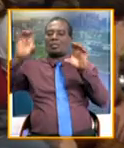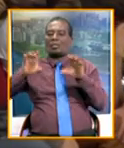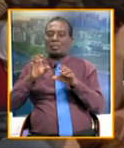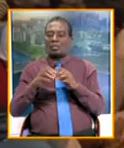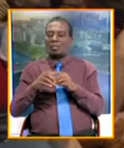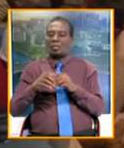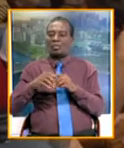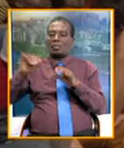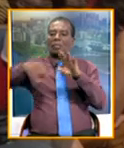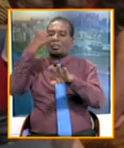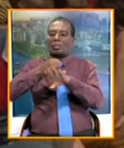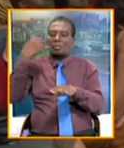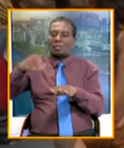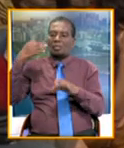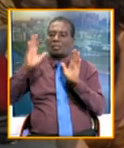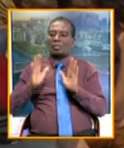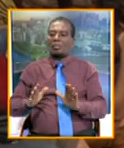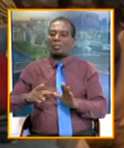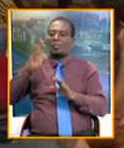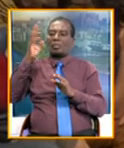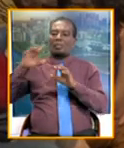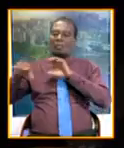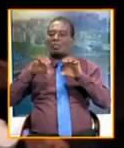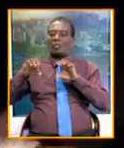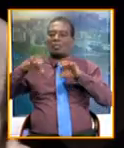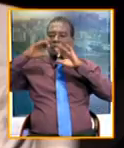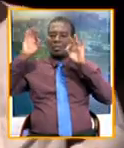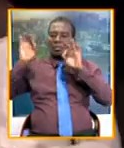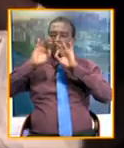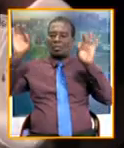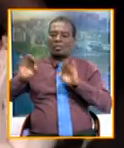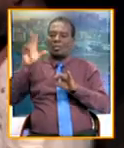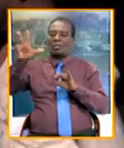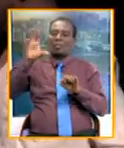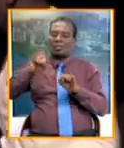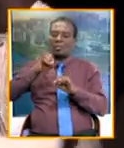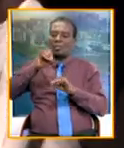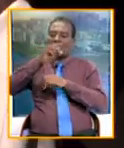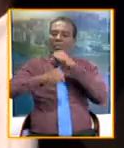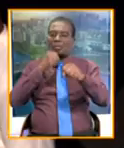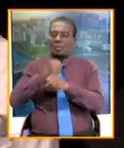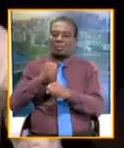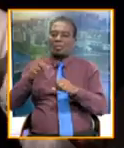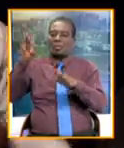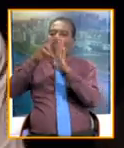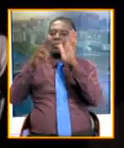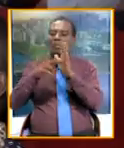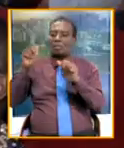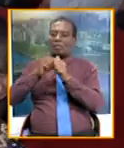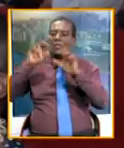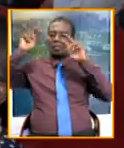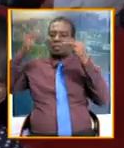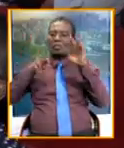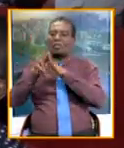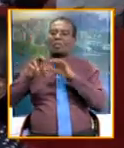Ampateba. L'Institut français commémore les 30 ans du décès de Amadou Ampateba. Cela en rapport avec le thème de sa rentrée